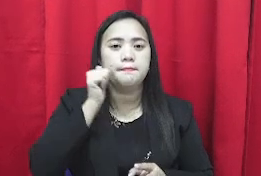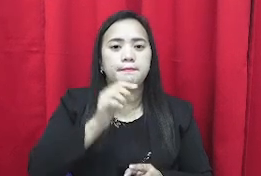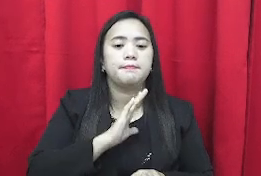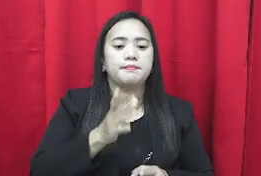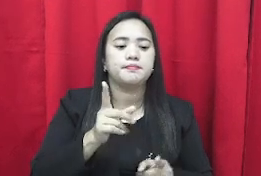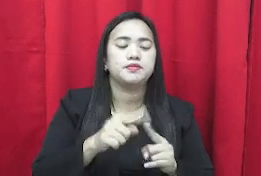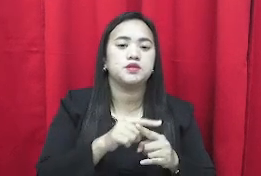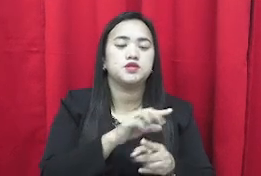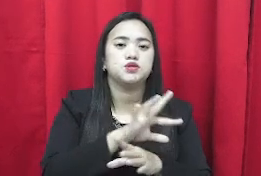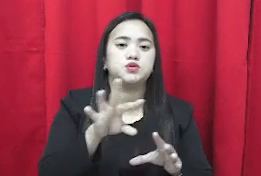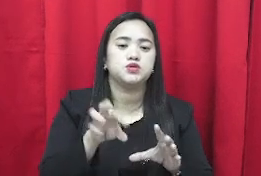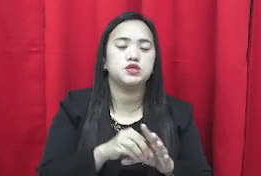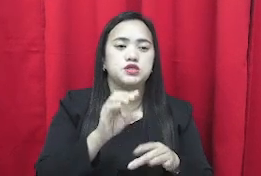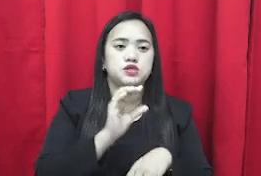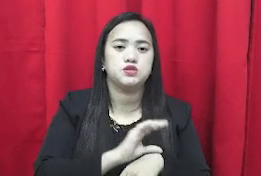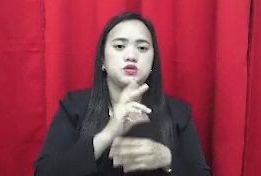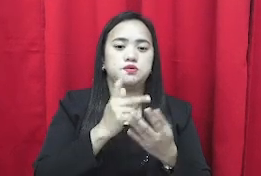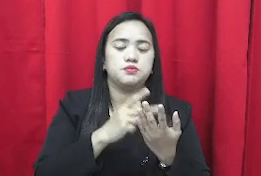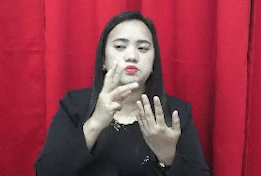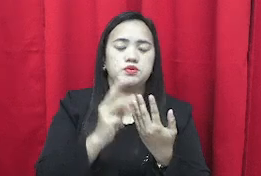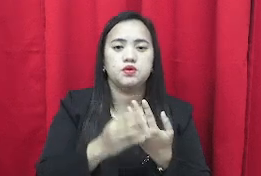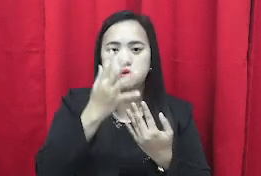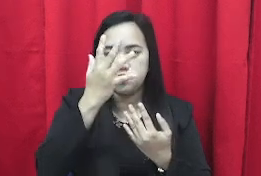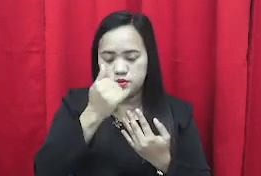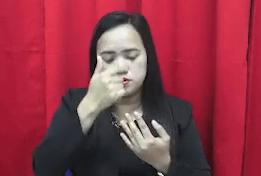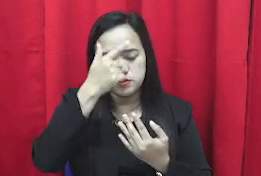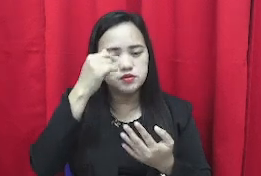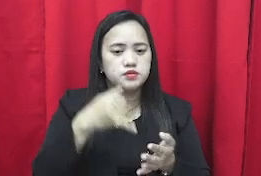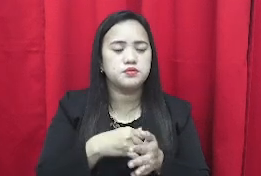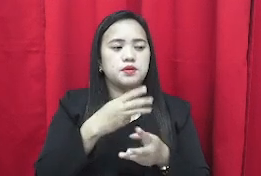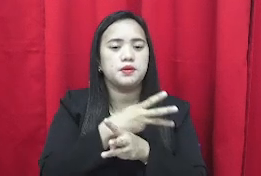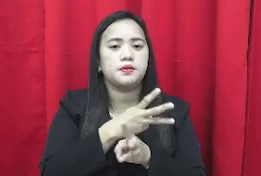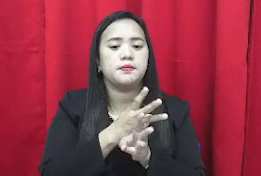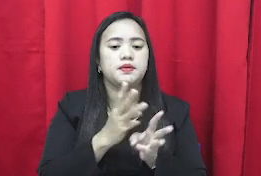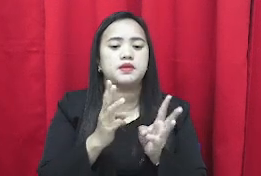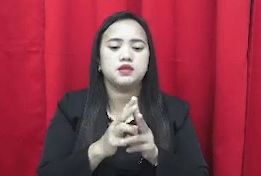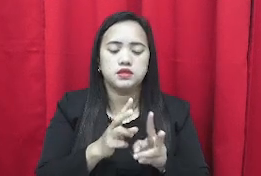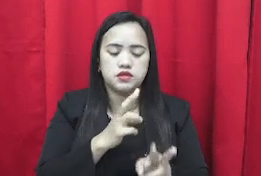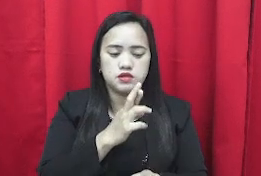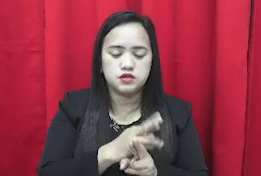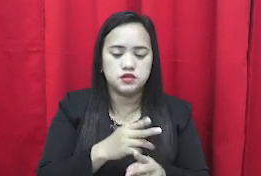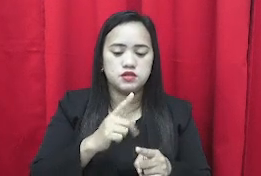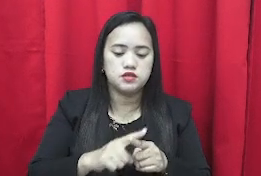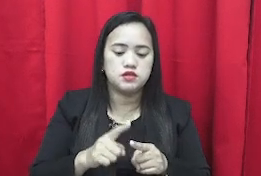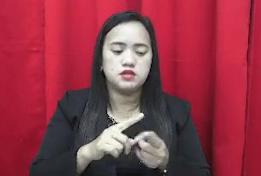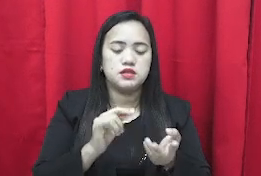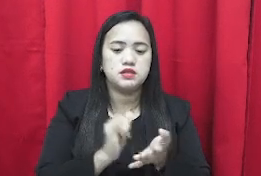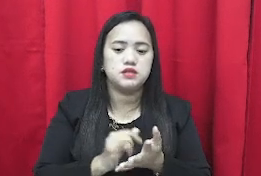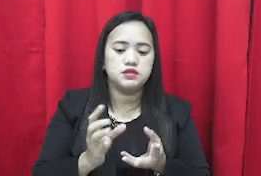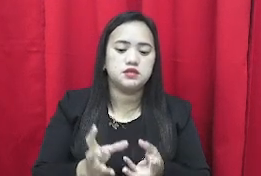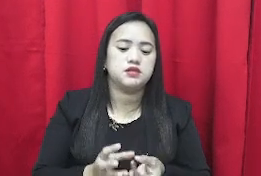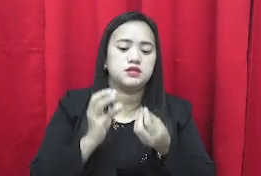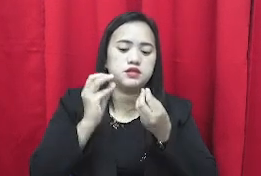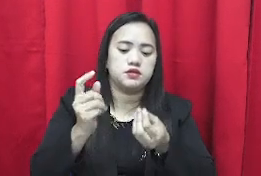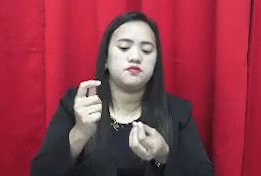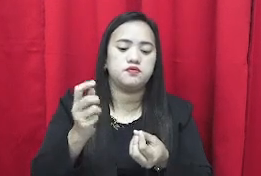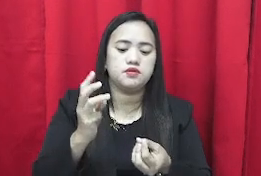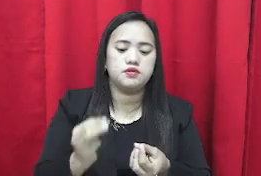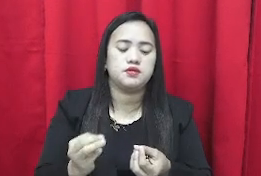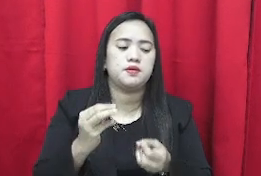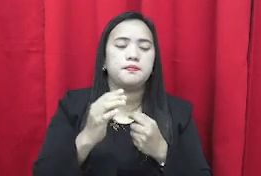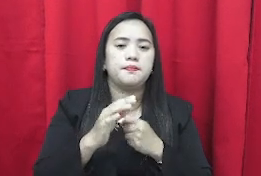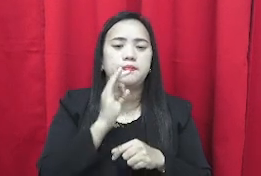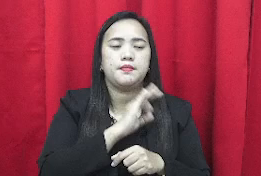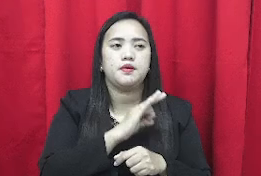sumama sa programa po natin na ito dahil it will really make a difference in their life that will give them benefits Later on in the